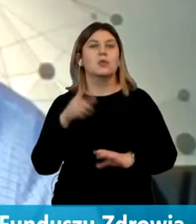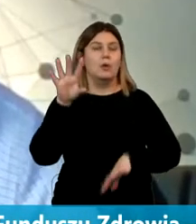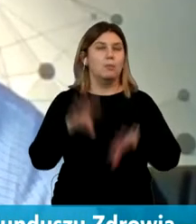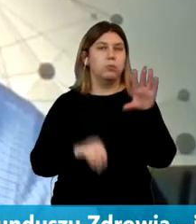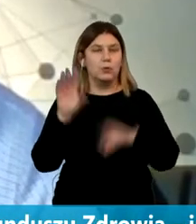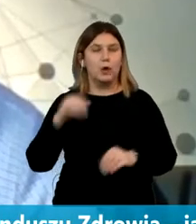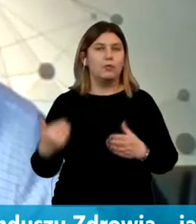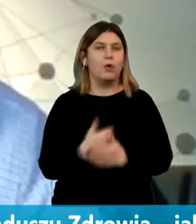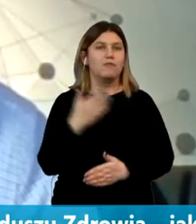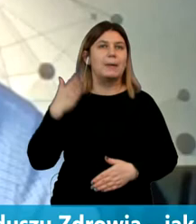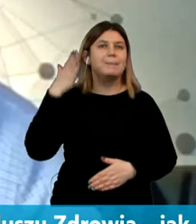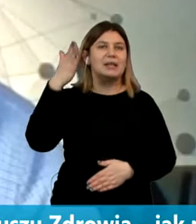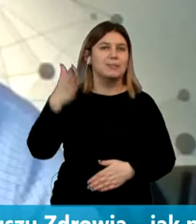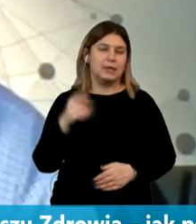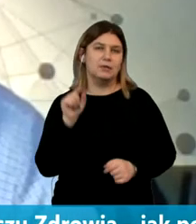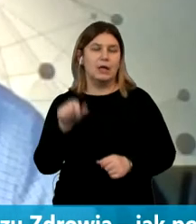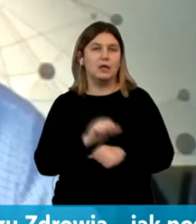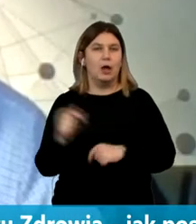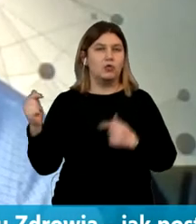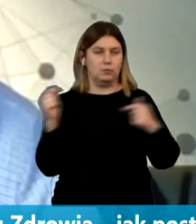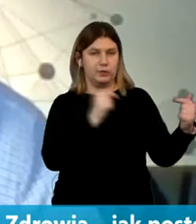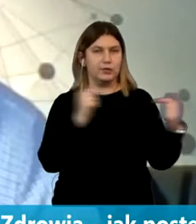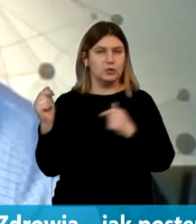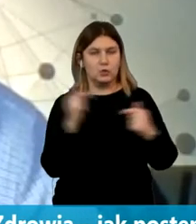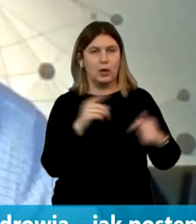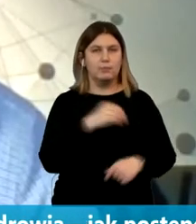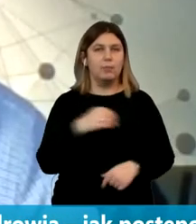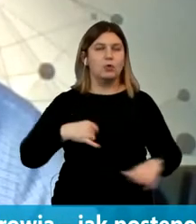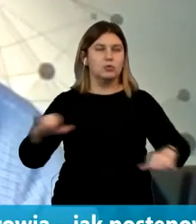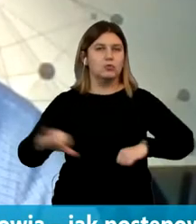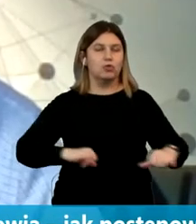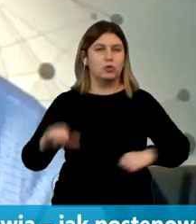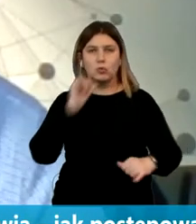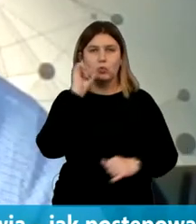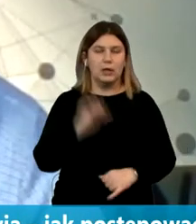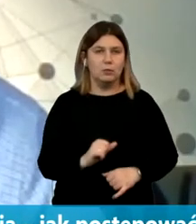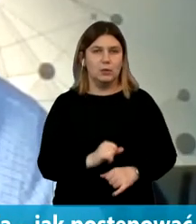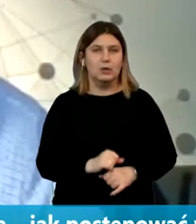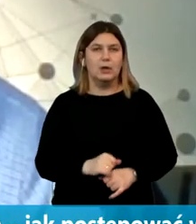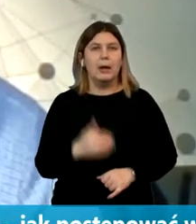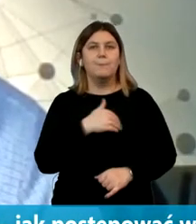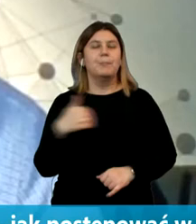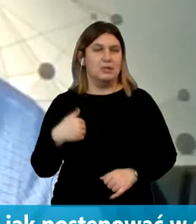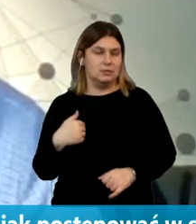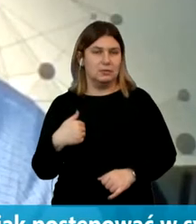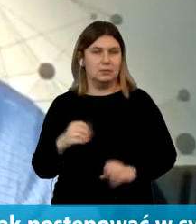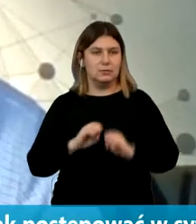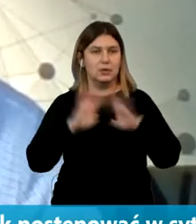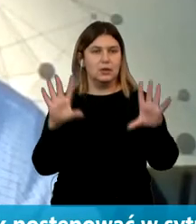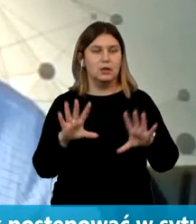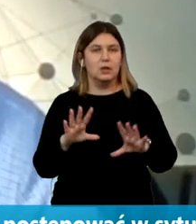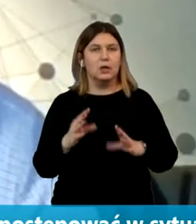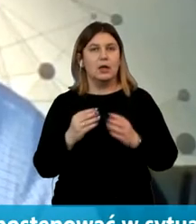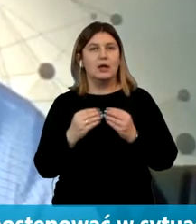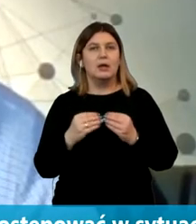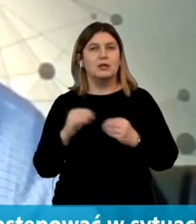nowej perspektywy i o tym dyskutuje polski rząd z Unią Europejską. My oczywiście w największą